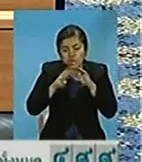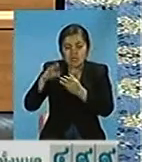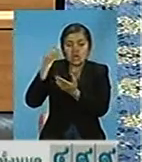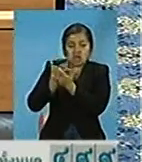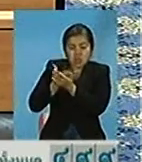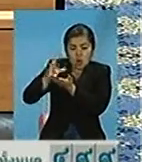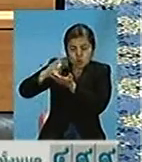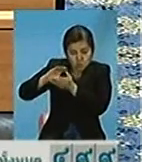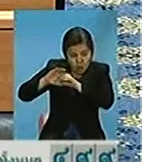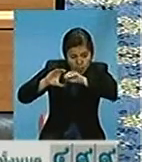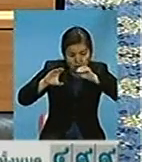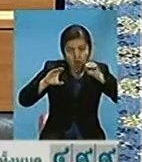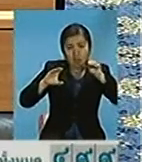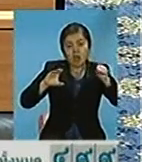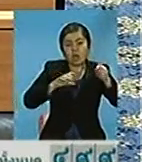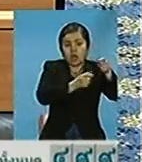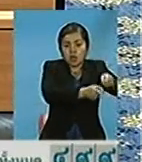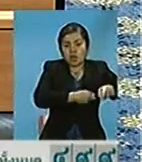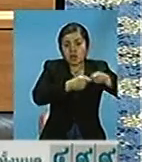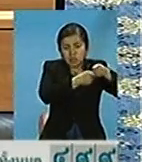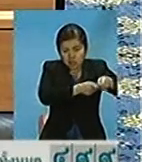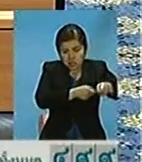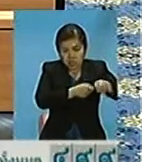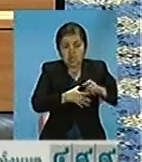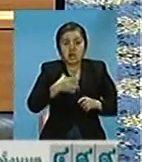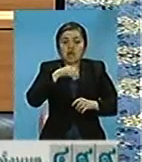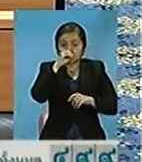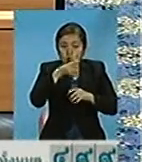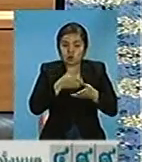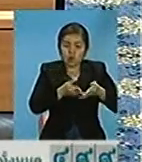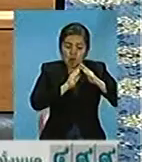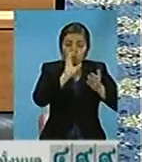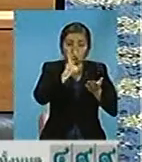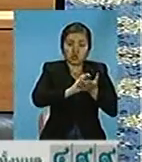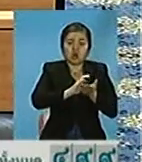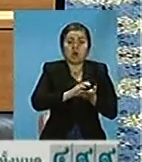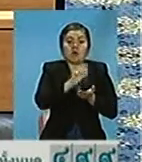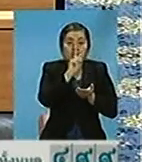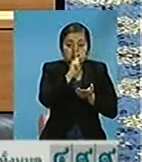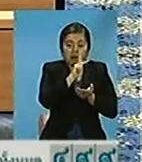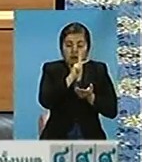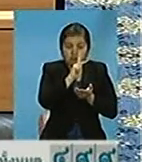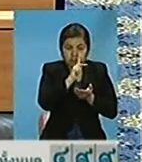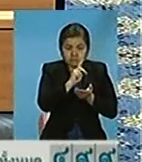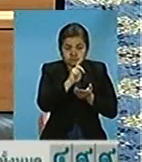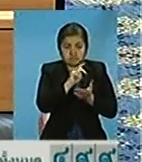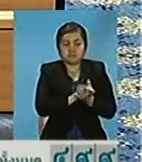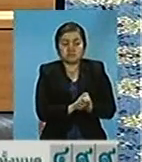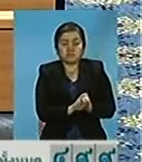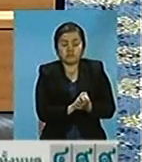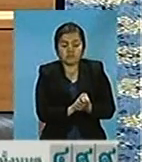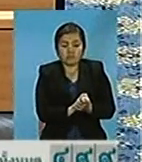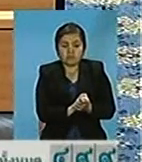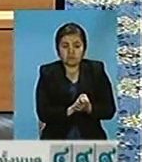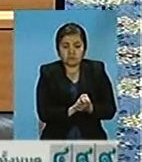ก็กองไอการยางแห่งประเทศไทยผมเรียนท่านประธานนะวันนี้หน่วยงานไหนก็ตามตั้งมาเนี่ยรัฐบ